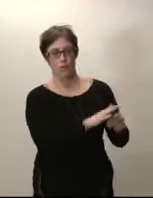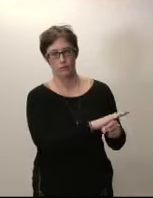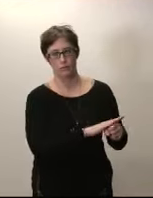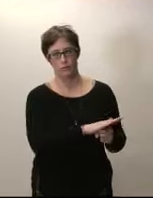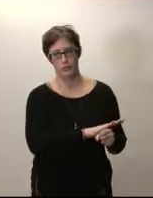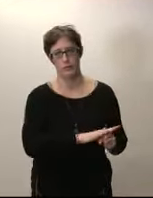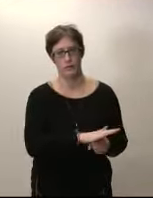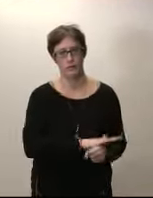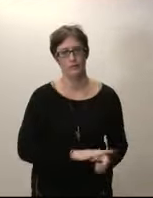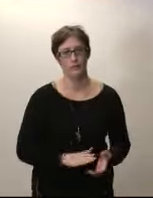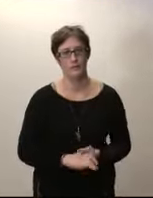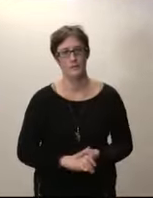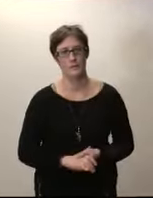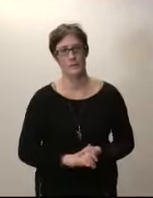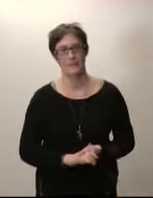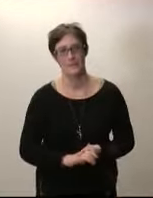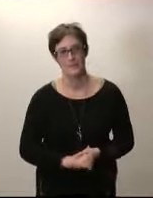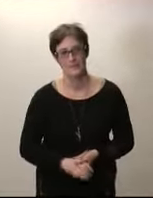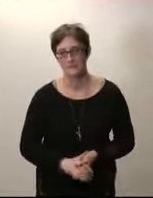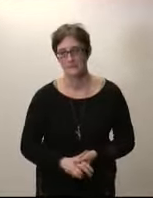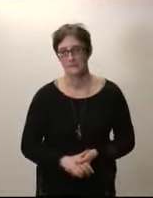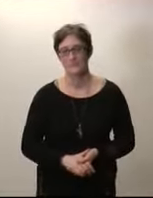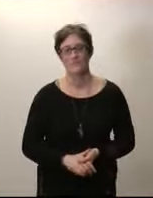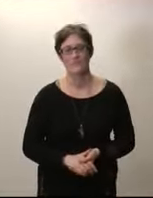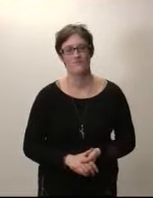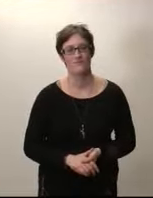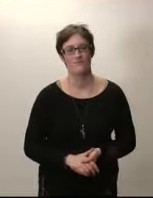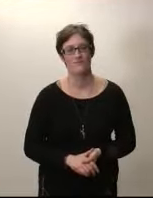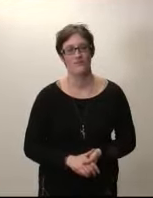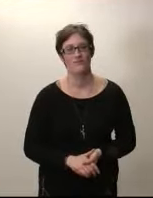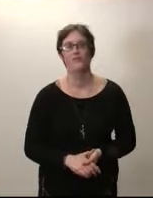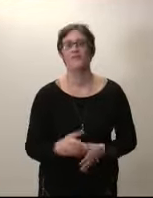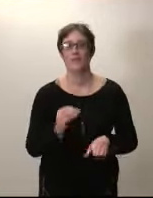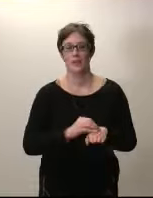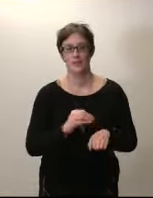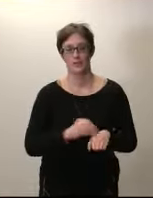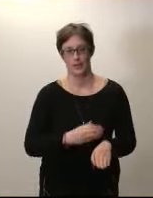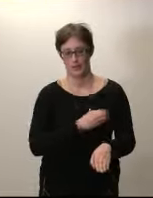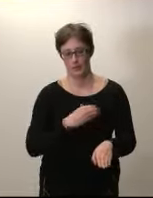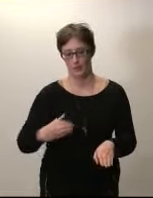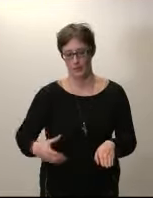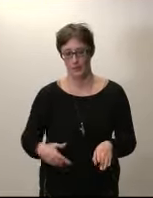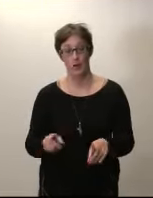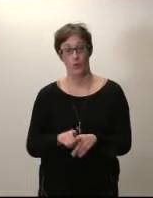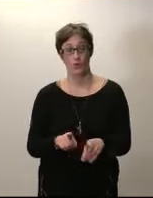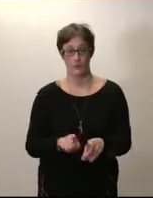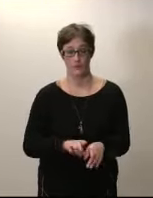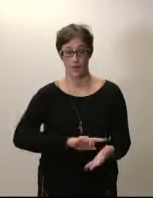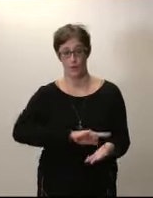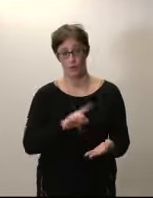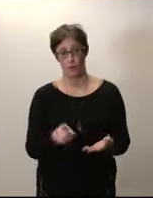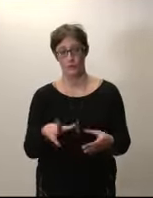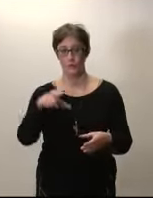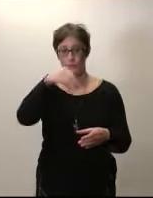Ensuite, le conseil municipal est appelé aussi à prévoir au budget annexe de l'eau les crédits nécessaires à cette adhésion